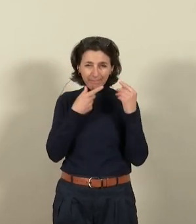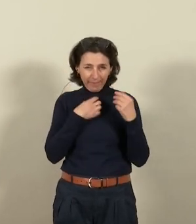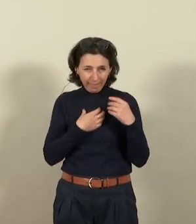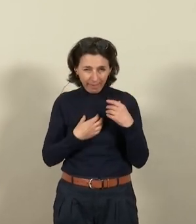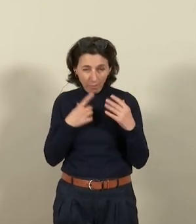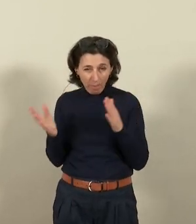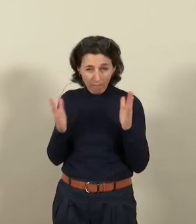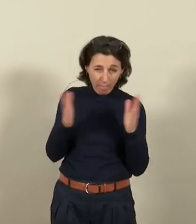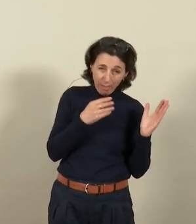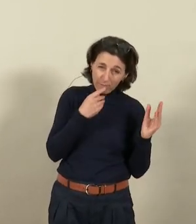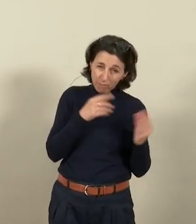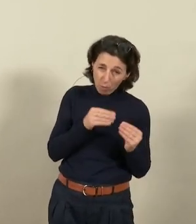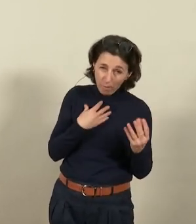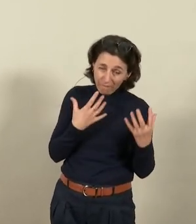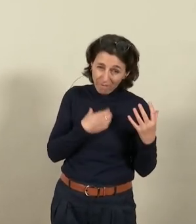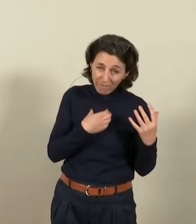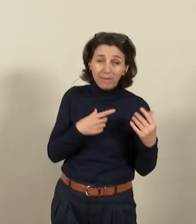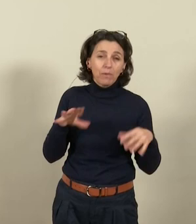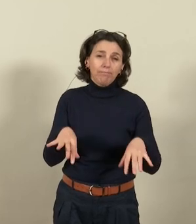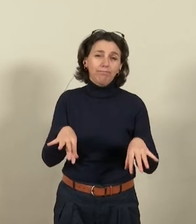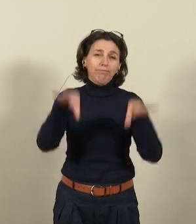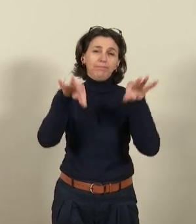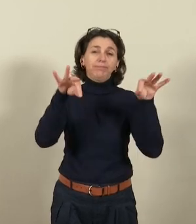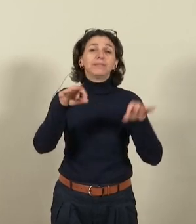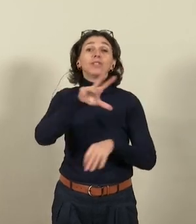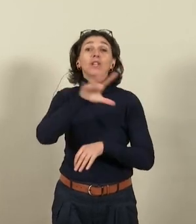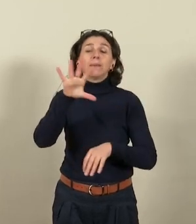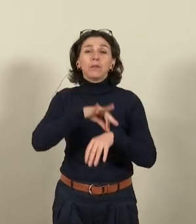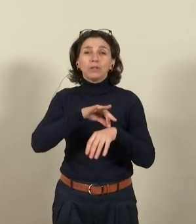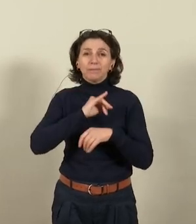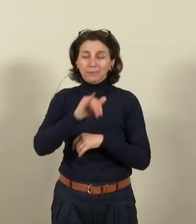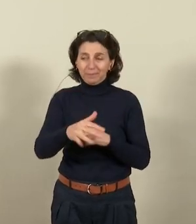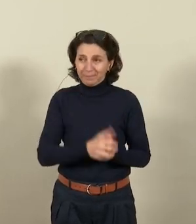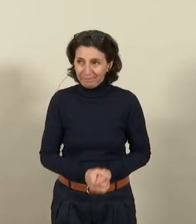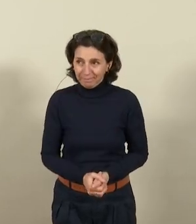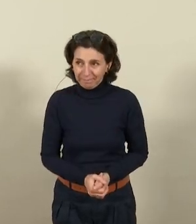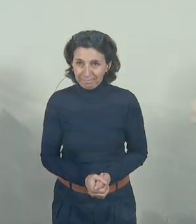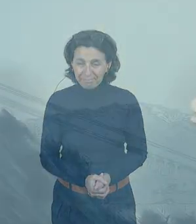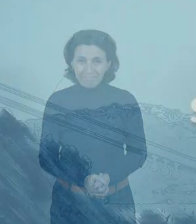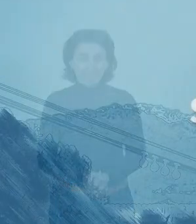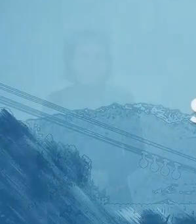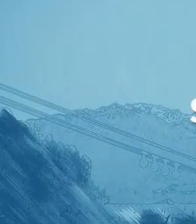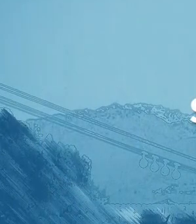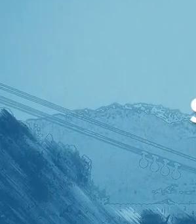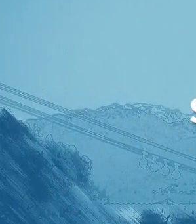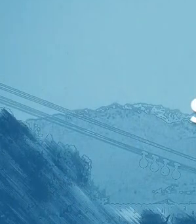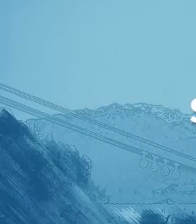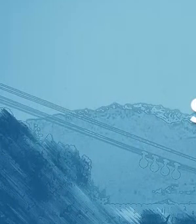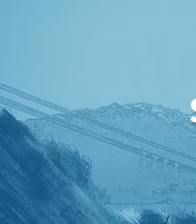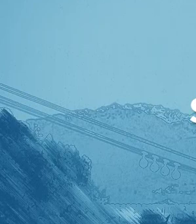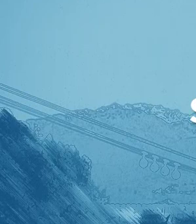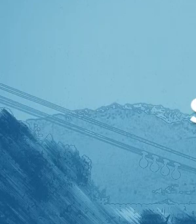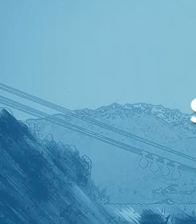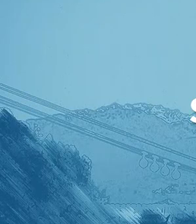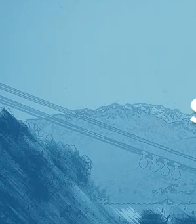toujours plus tôt je je suspends euh la séance pour 35 minutes ben voilà elle ne pourra pas dire qu'elle n'a pas